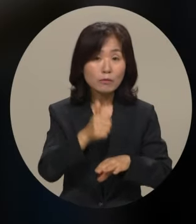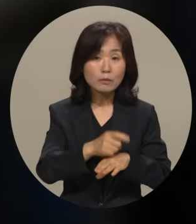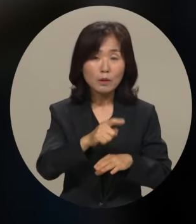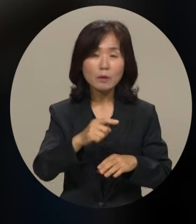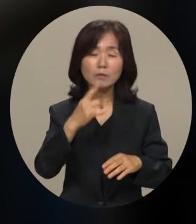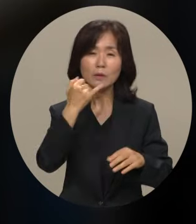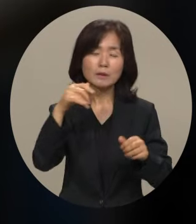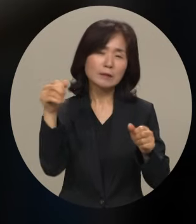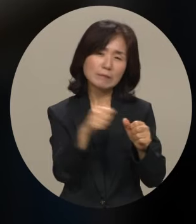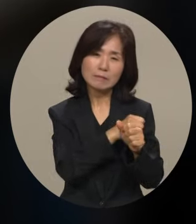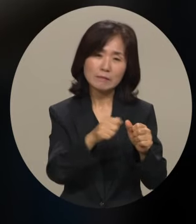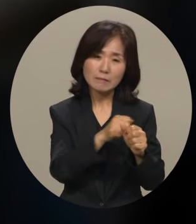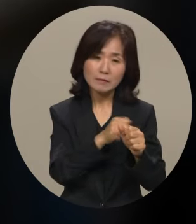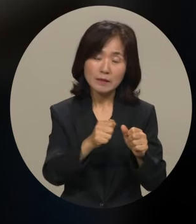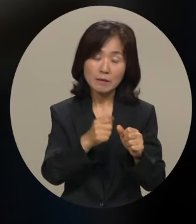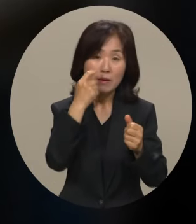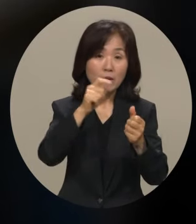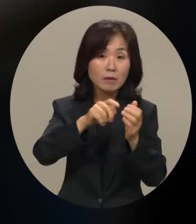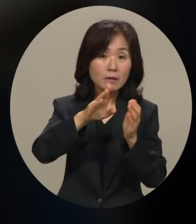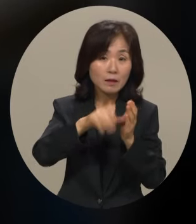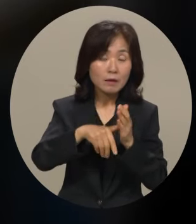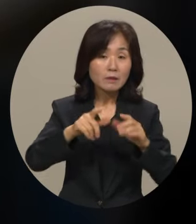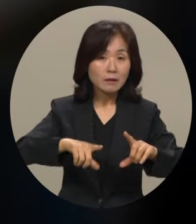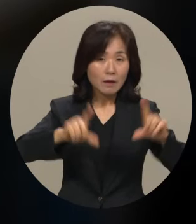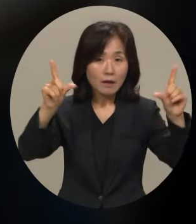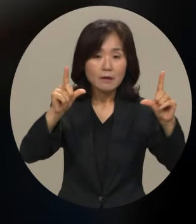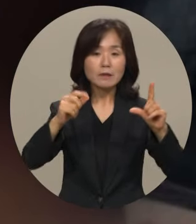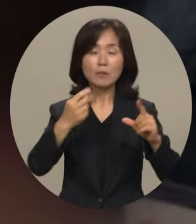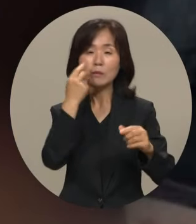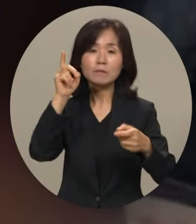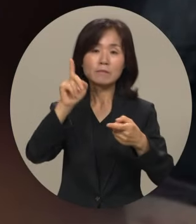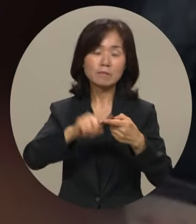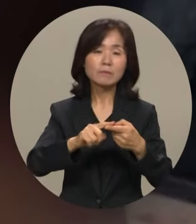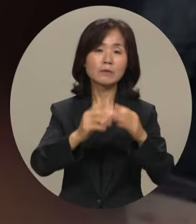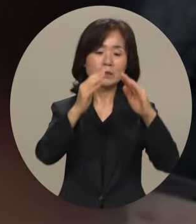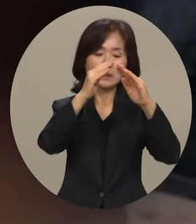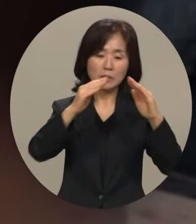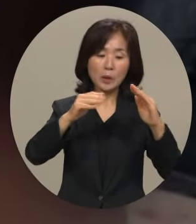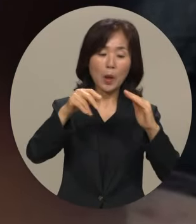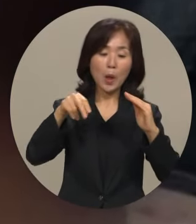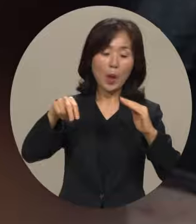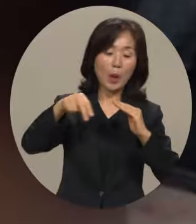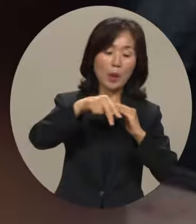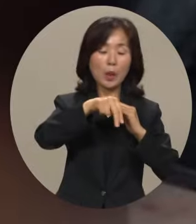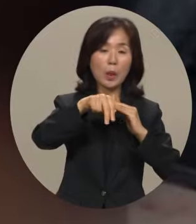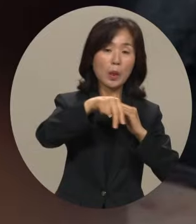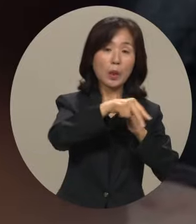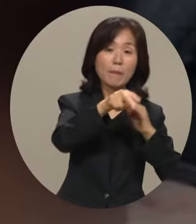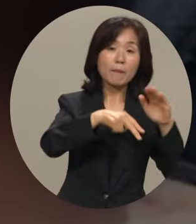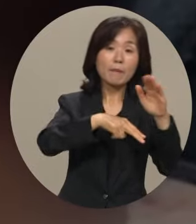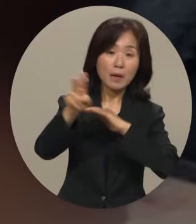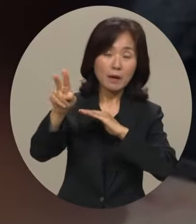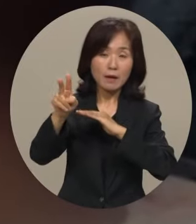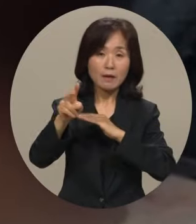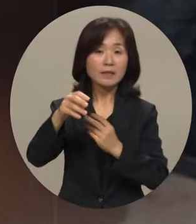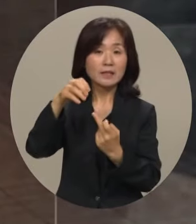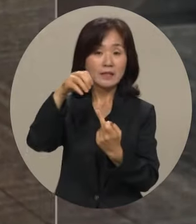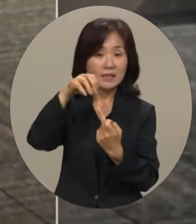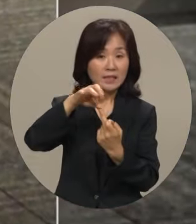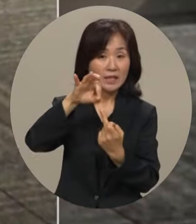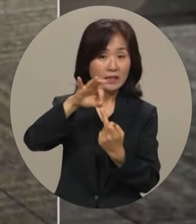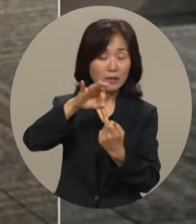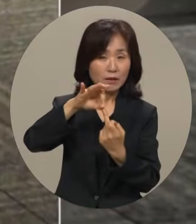발견 당일엔 목숨을 걸고 집 지붕을 넘어 탈출한 사실이 밝혀졌습니다. 우리에게 창녕 9세 아동학대 사건으로 알려진